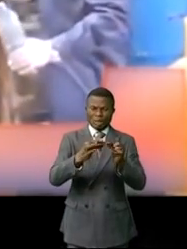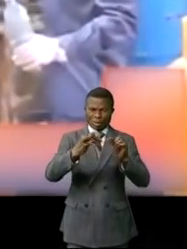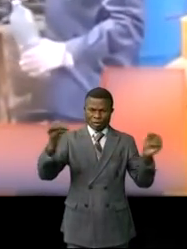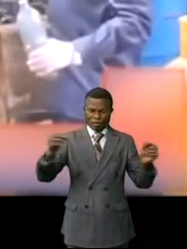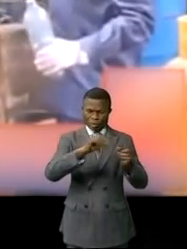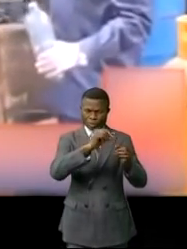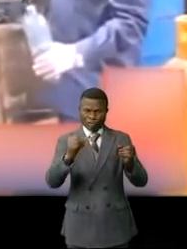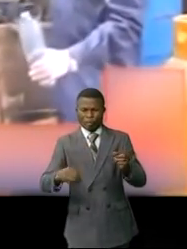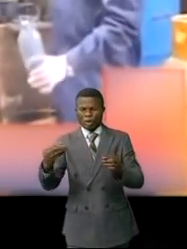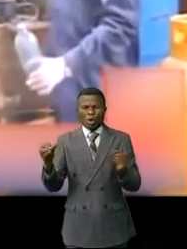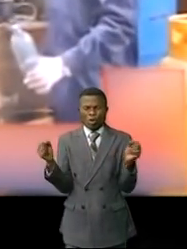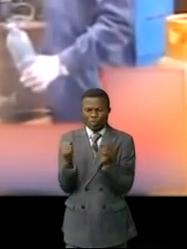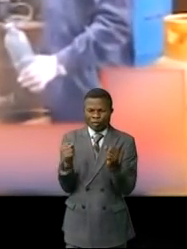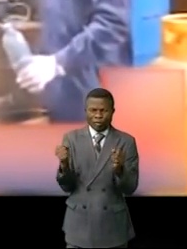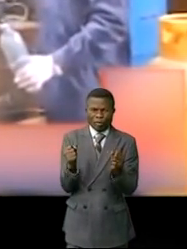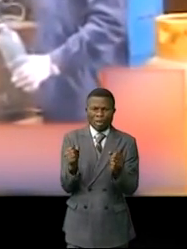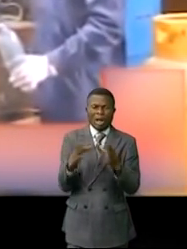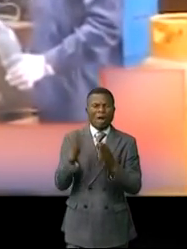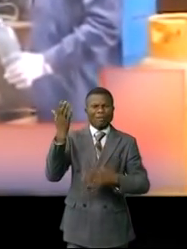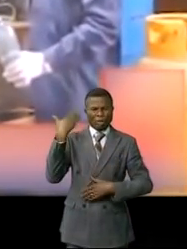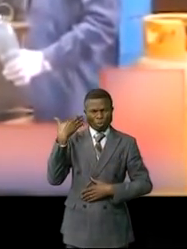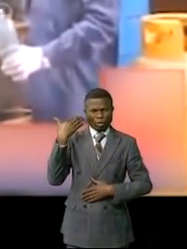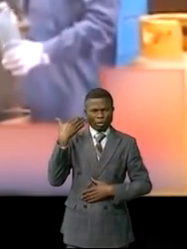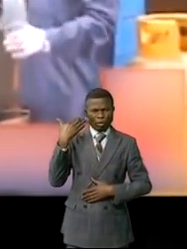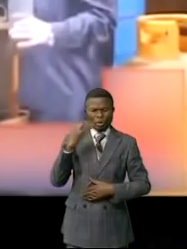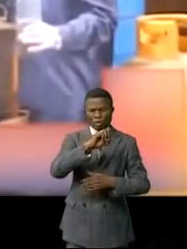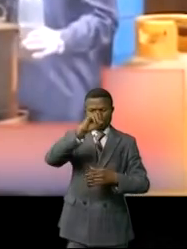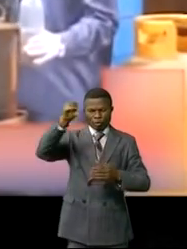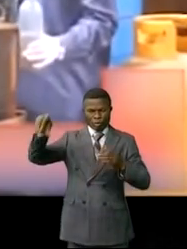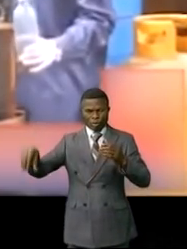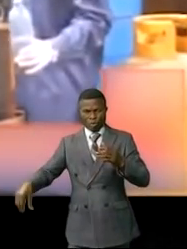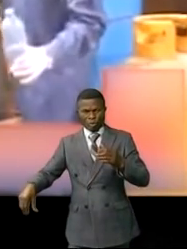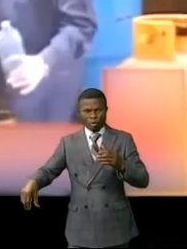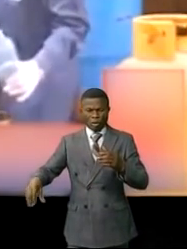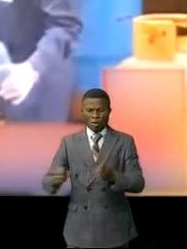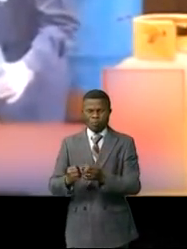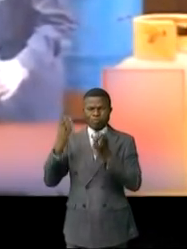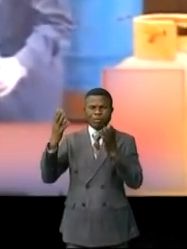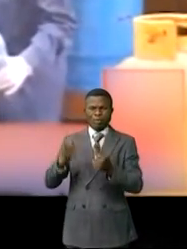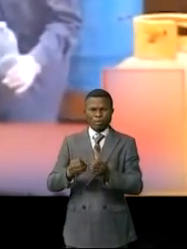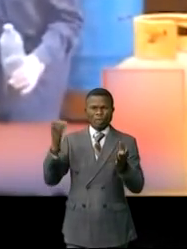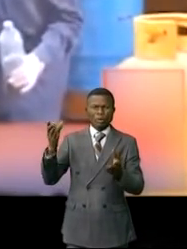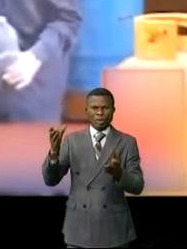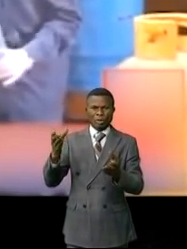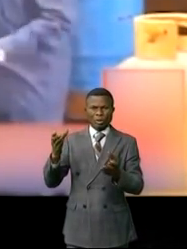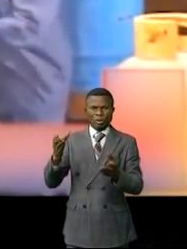refroidissement ici. On y met de l'eau. Il y a des gaz qui